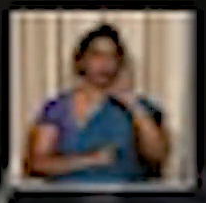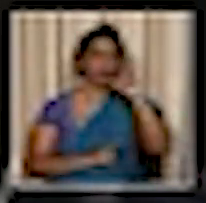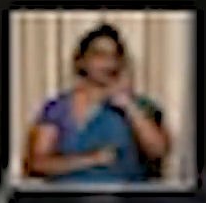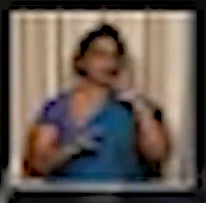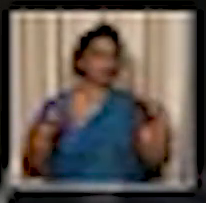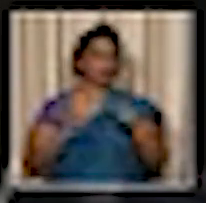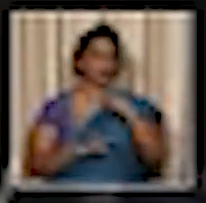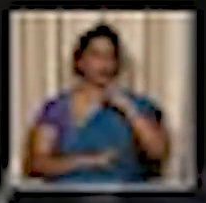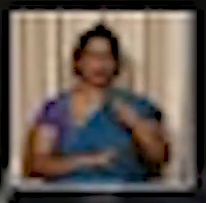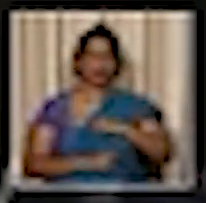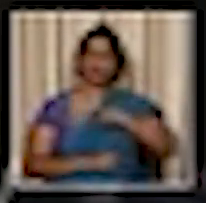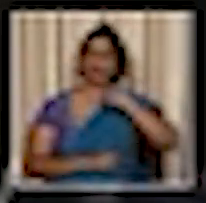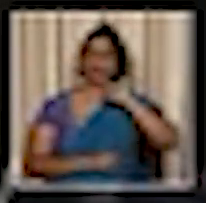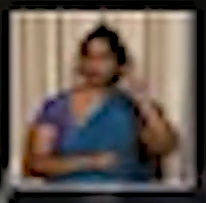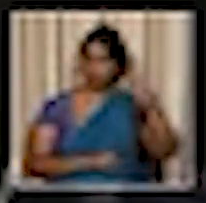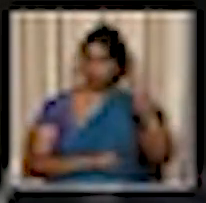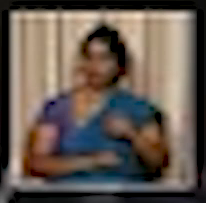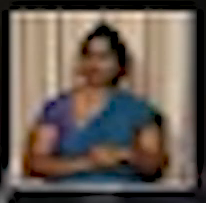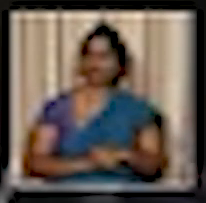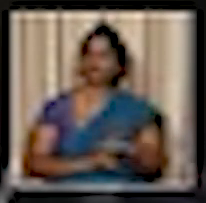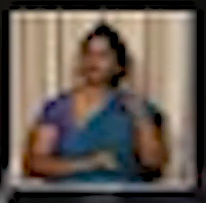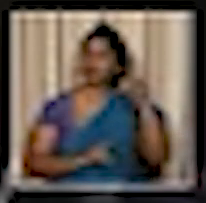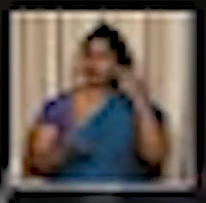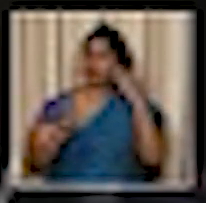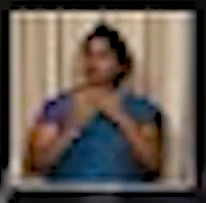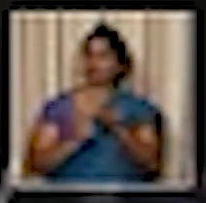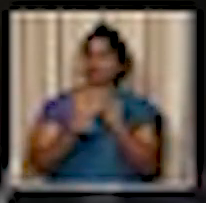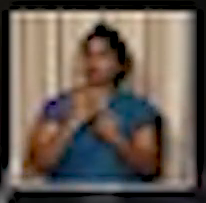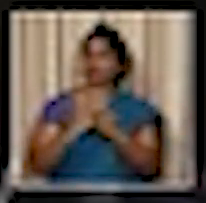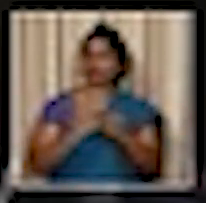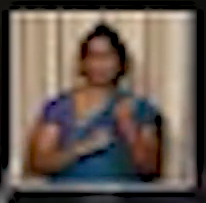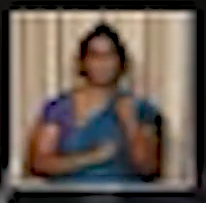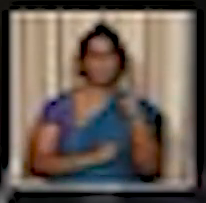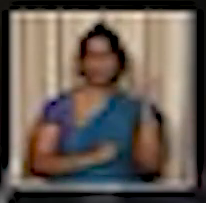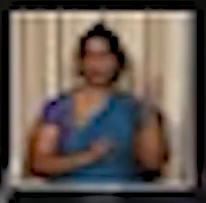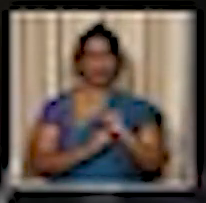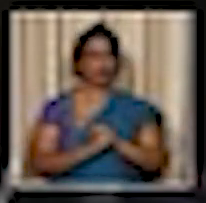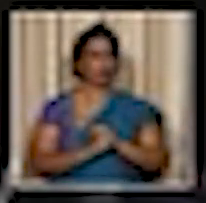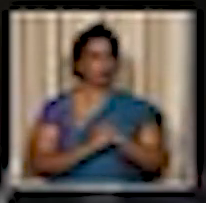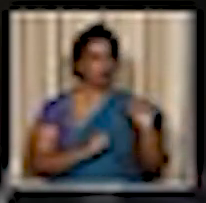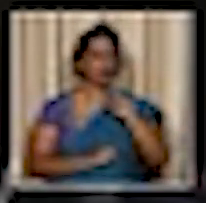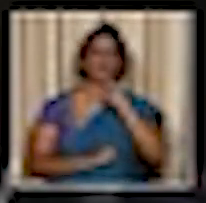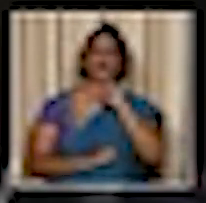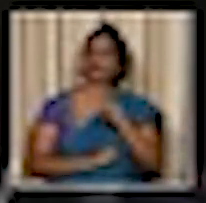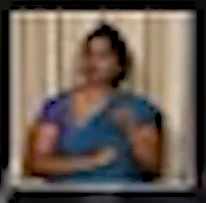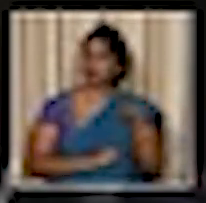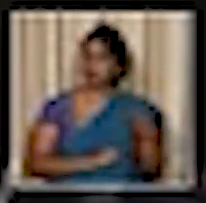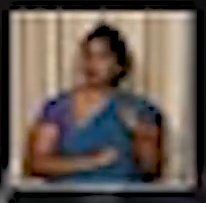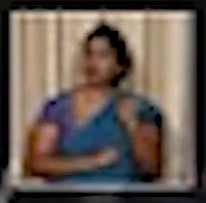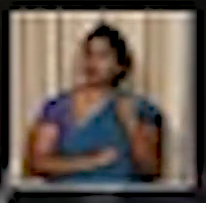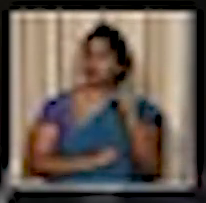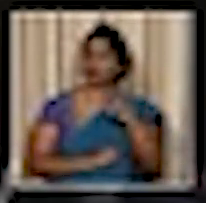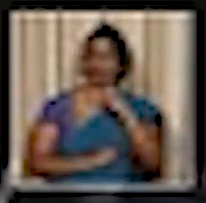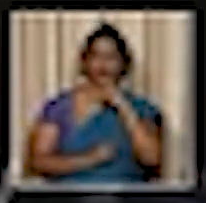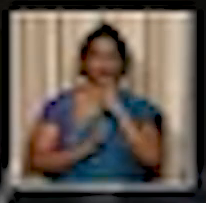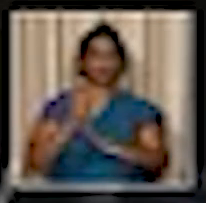මහාධිකරණ විනිසුරුතුමන්ට දන්වා සිටියත් ඒ පිළිබඳව විමර්ශනය කිරීමේ බලයක් එතුමාට නොතිබූ බව දන්වා එම බලය ඇත්තේ